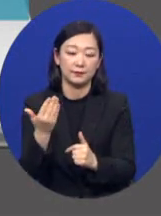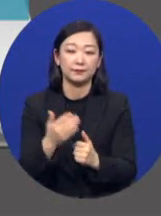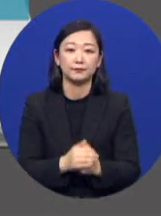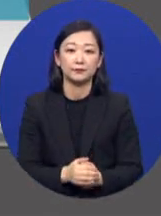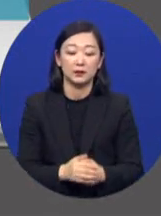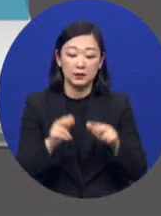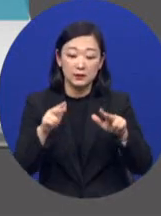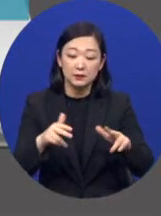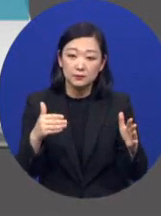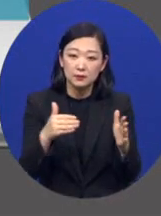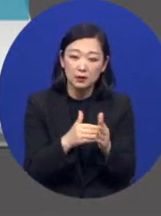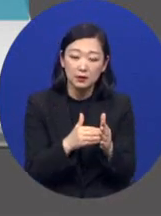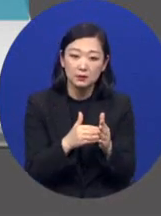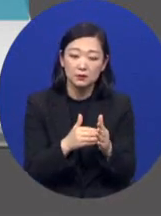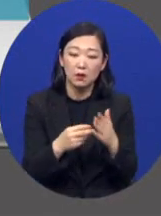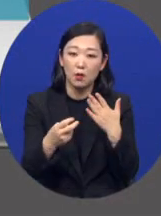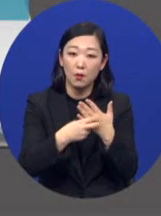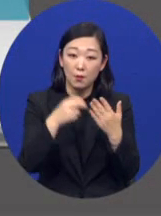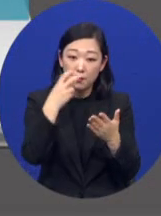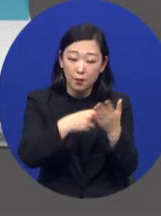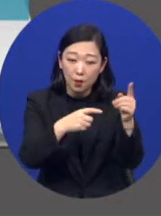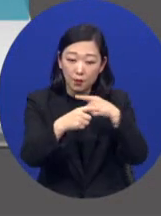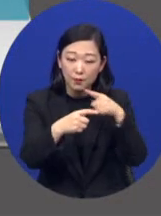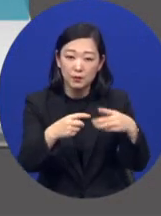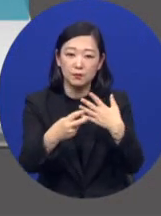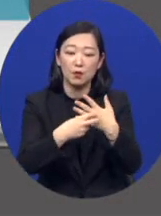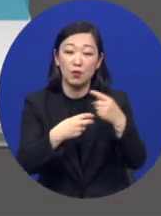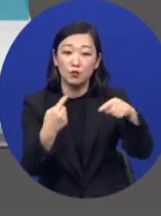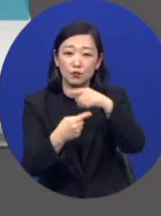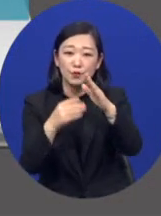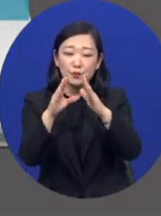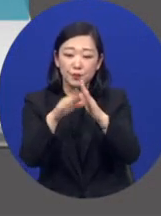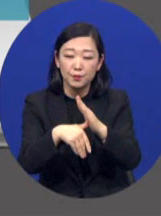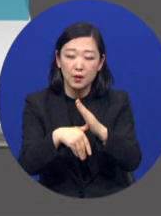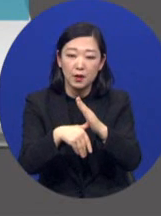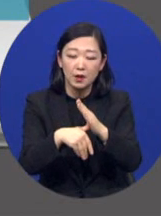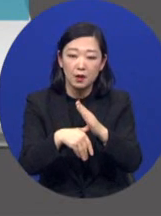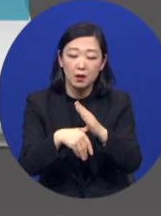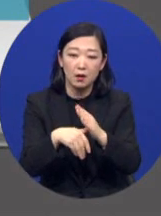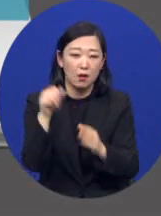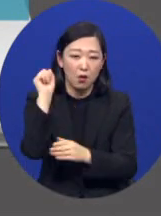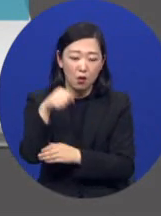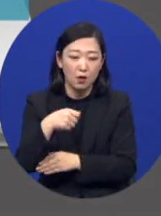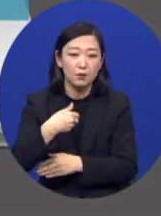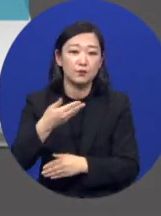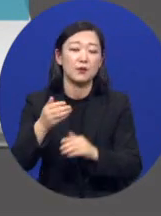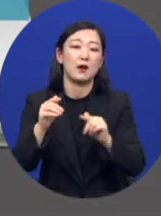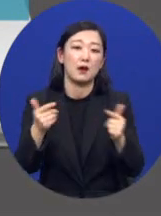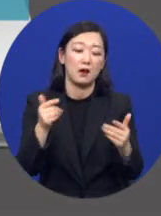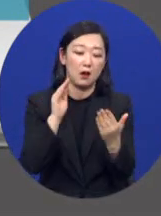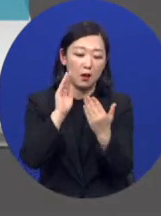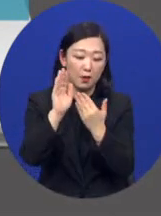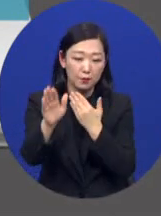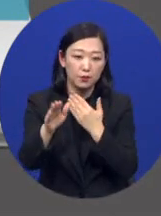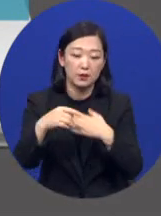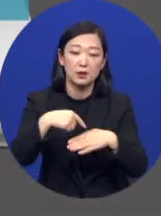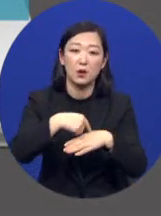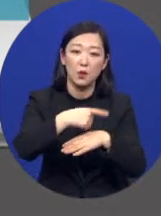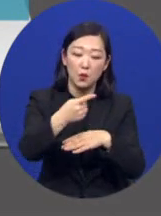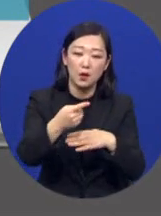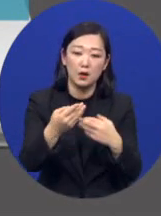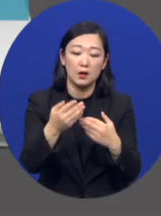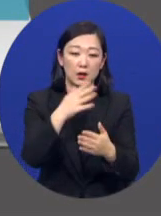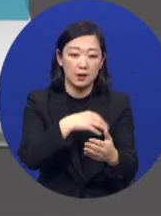의료법인이 분사무소를 개설해 병원을 운영할 경우 임차 건물에서는 허가를 주지 않았지만 앞으로는 예외조항을 더